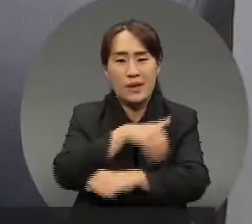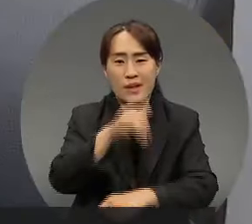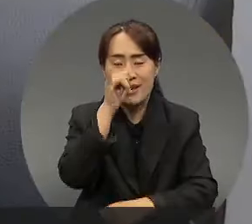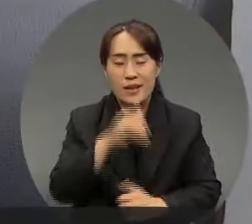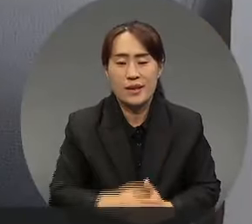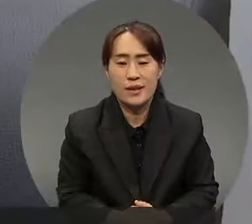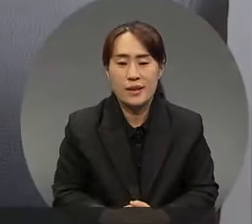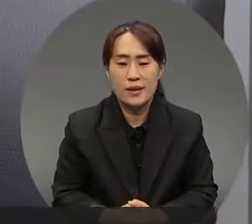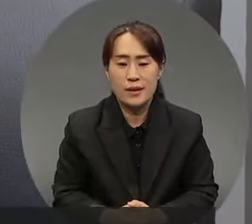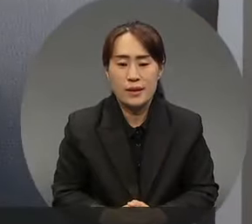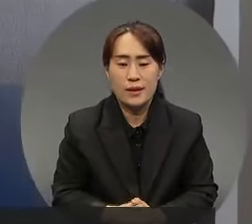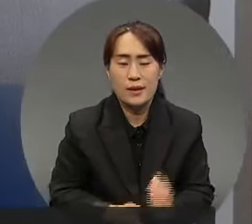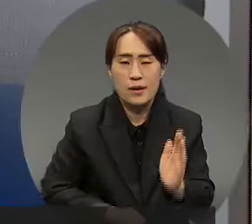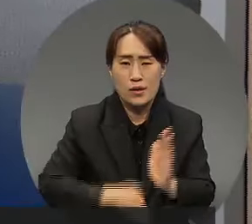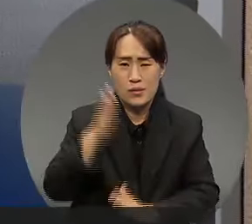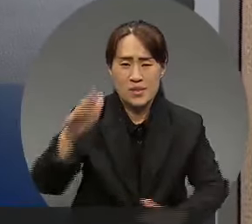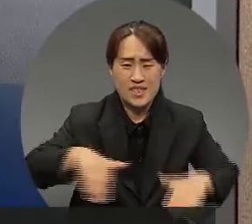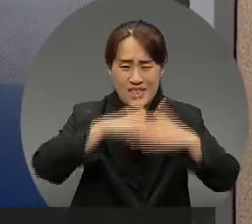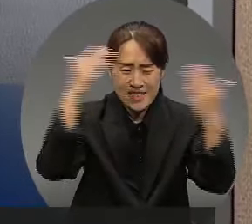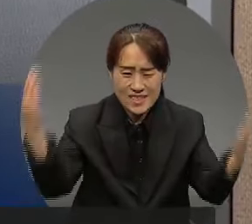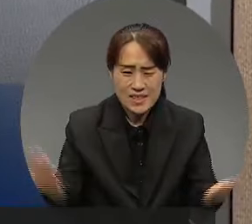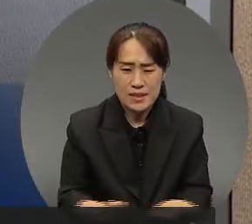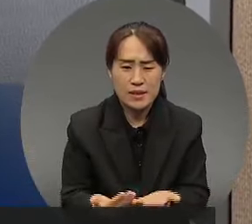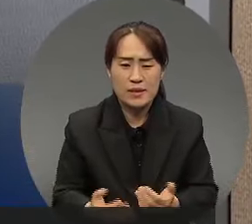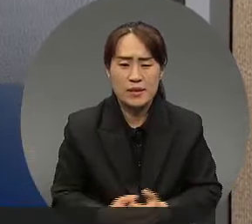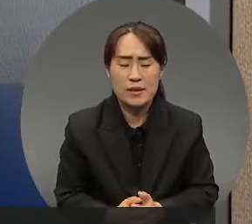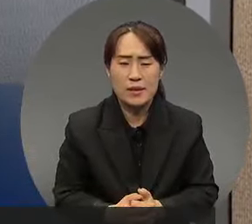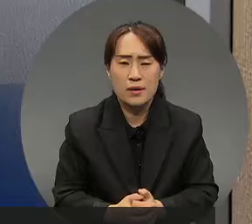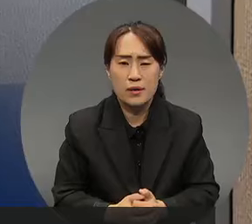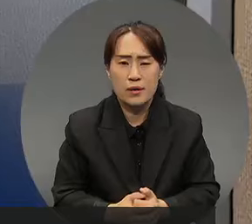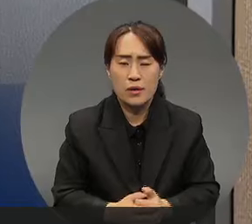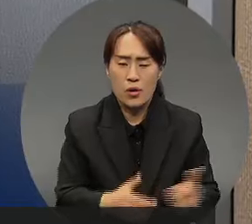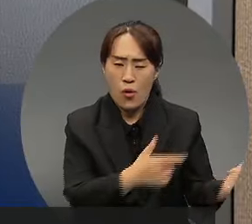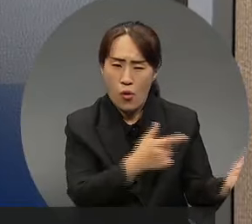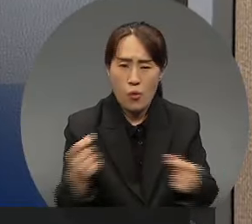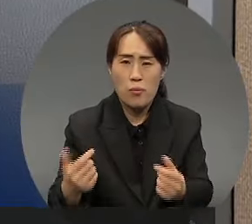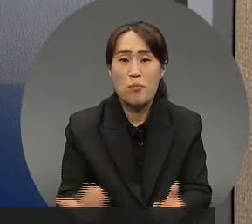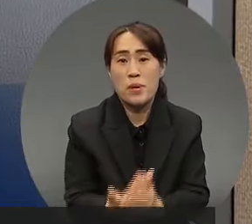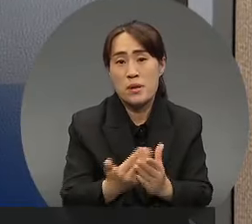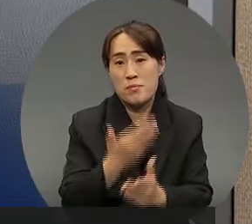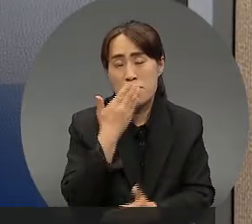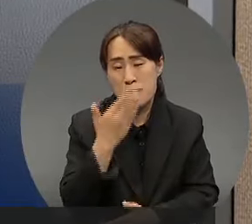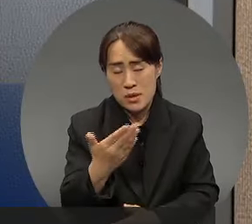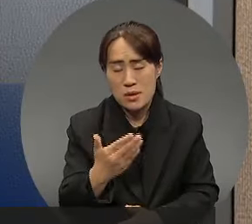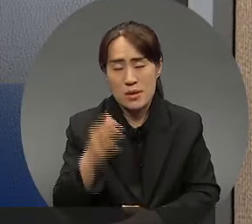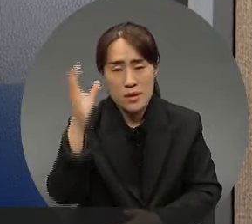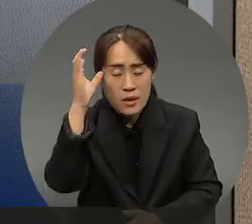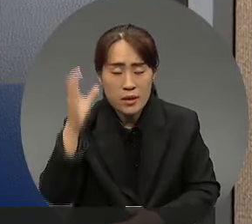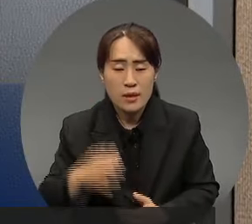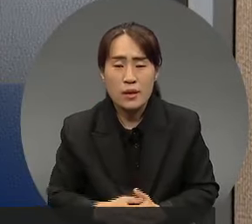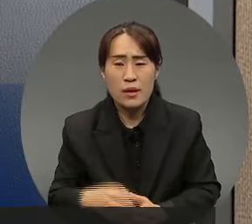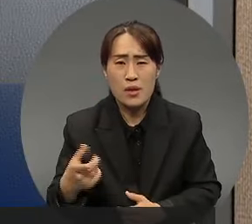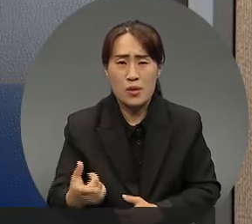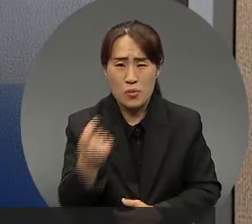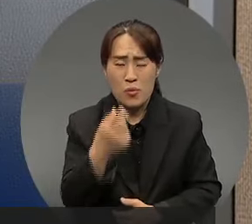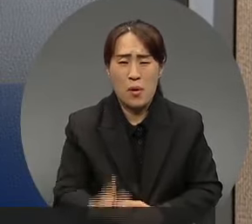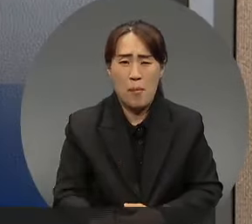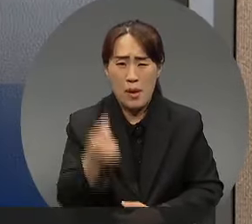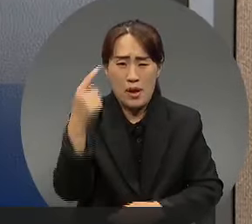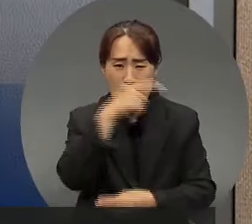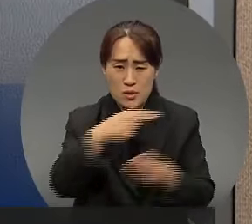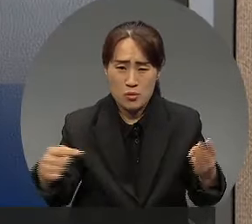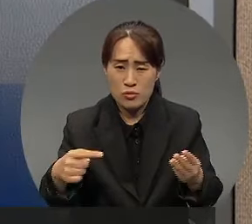있서 도시 전체가 수 있고 또 빠른 시간에 접근